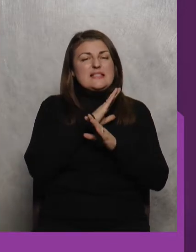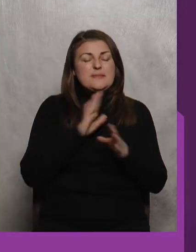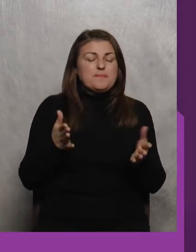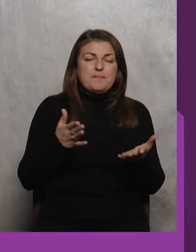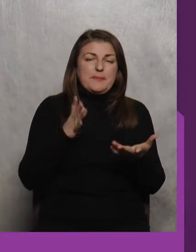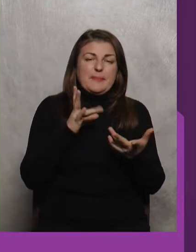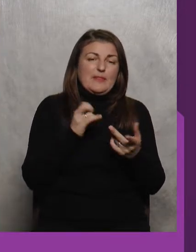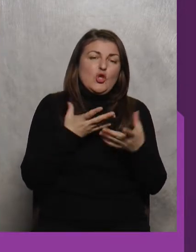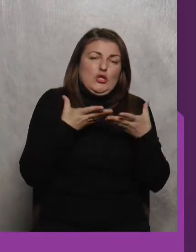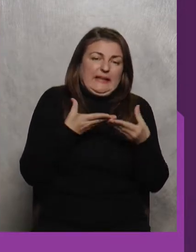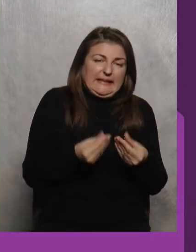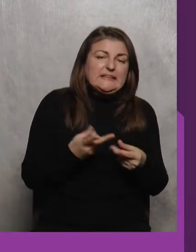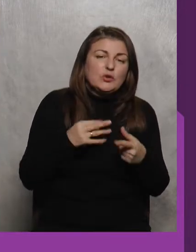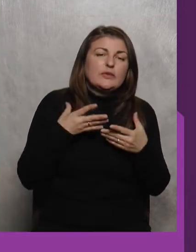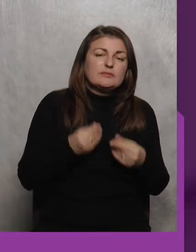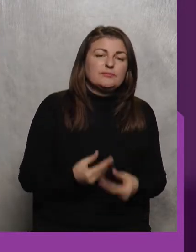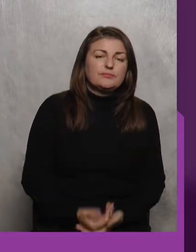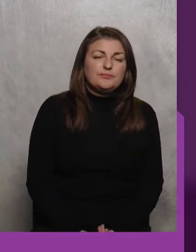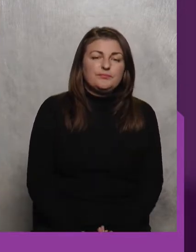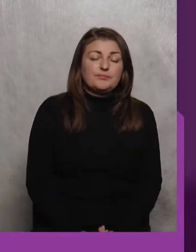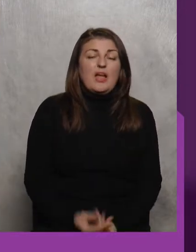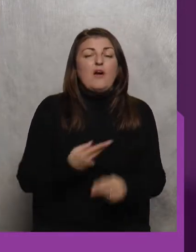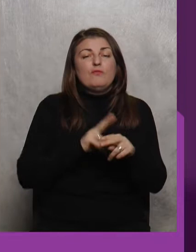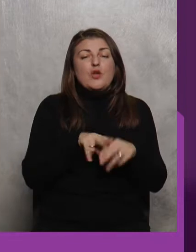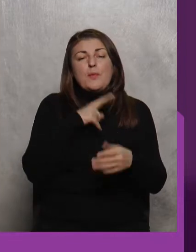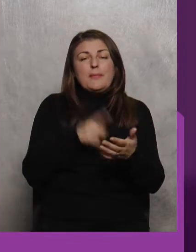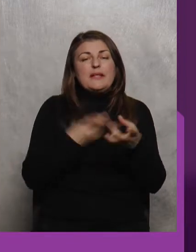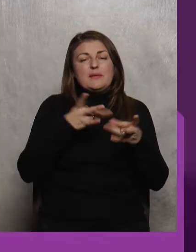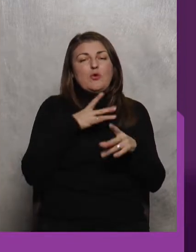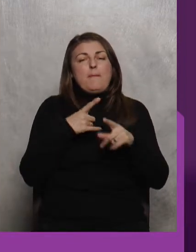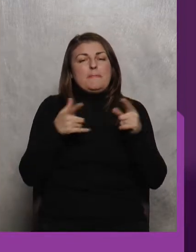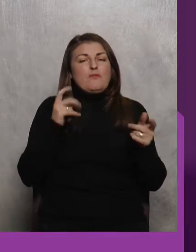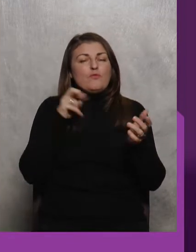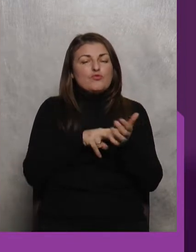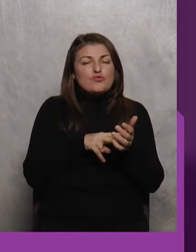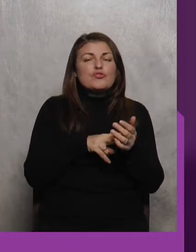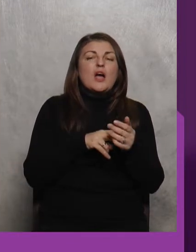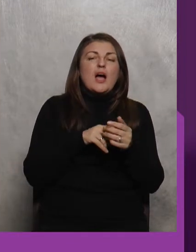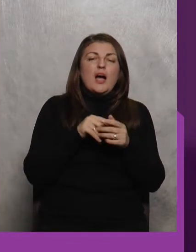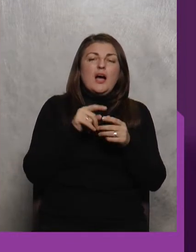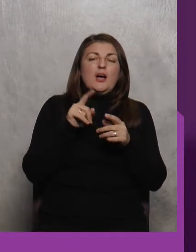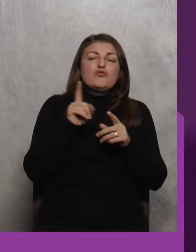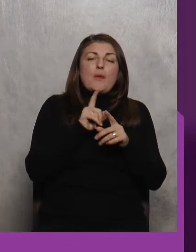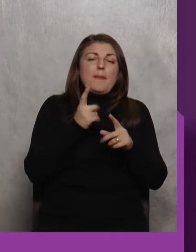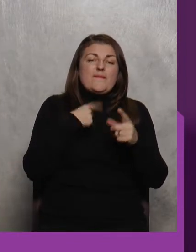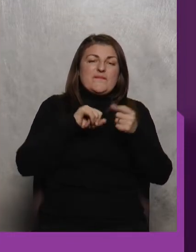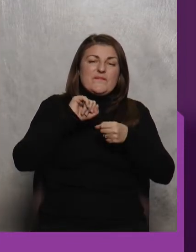контратакувати. Дотис. В цьому питанні треба було більше включати пронацію для того, щоб викрутити кість